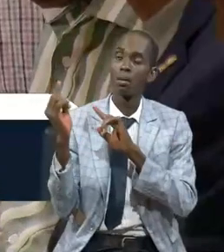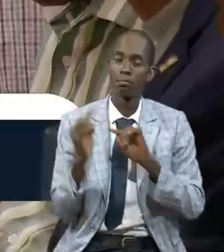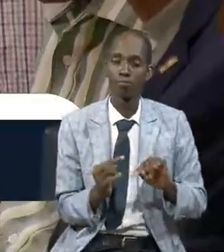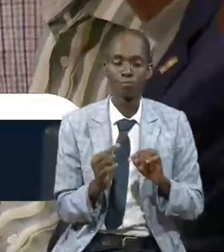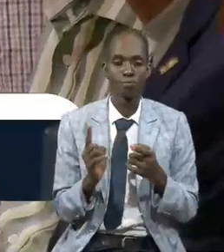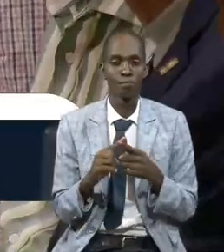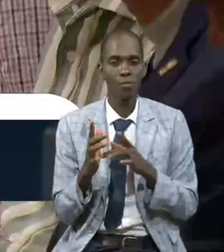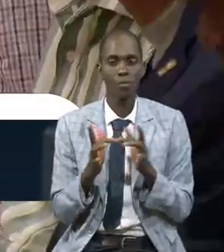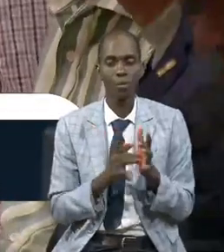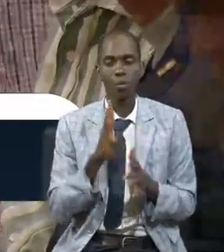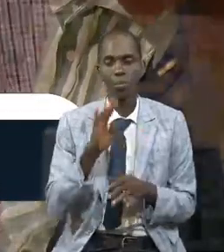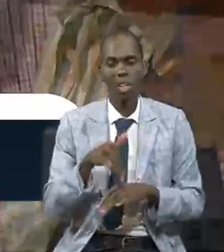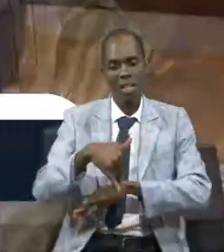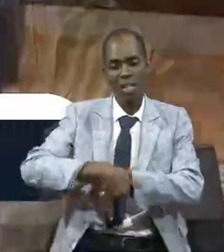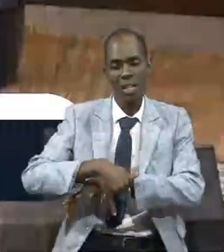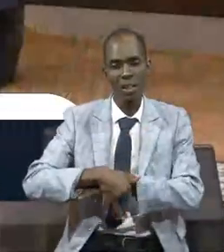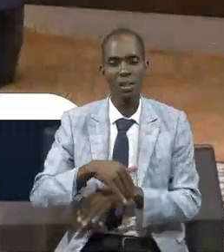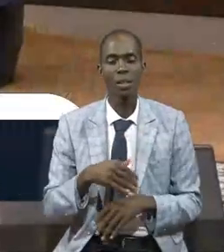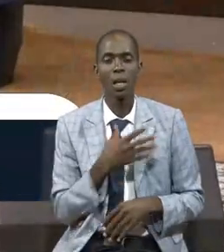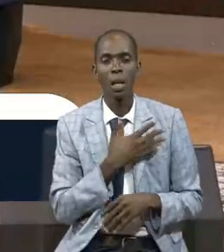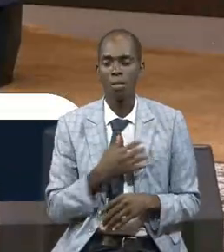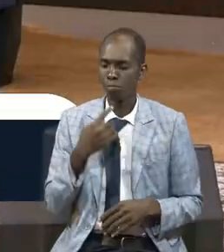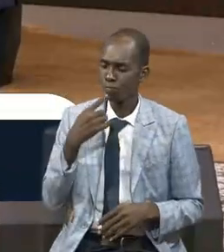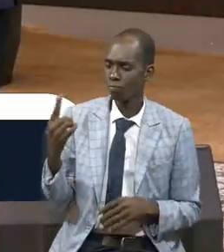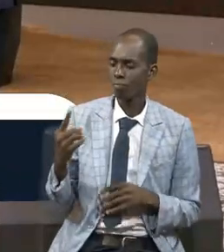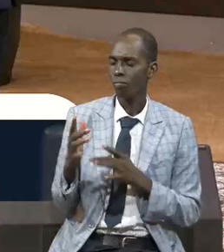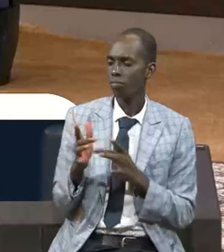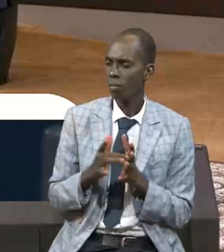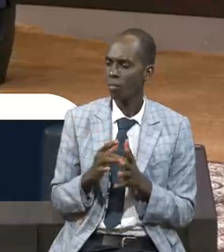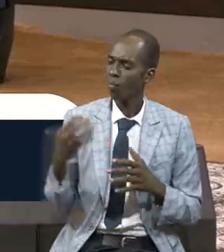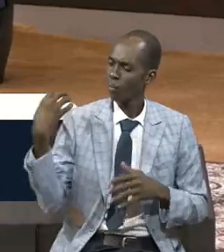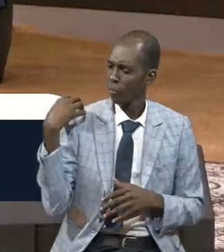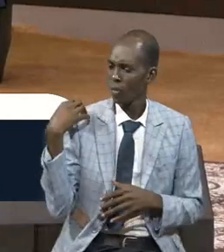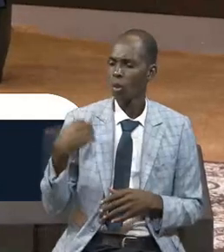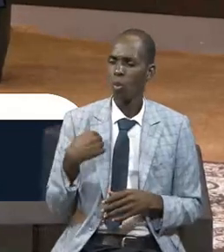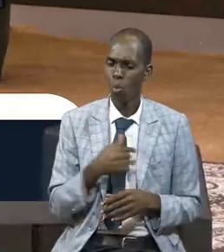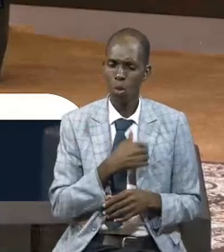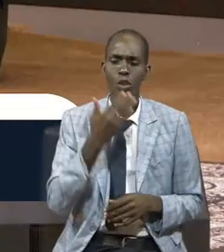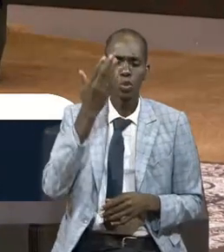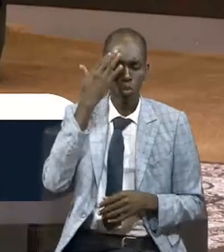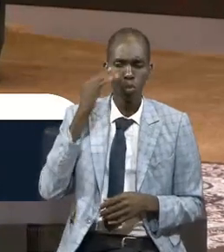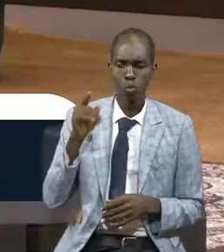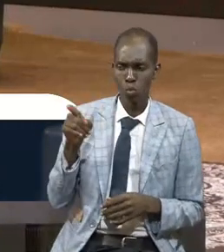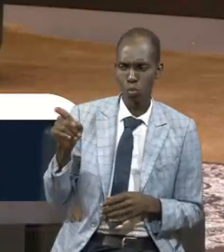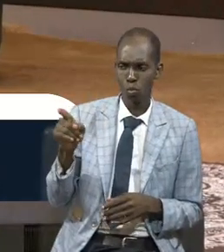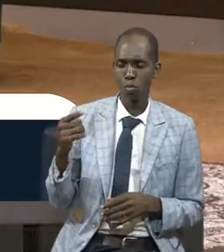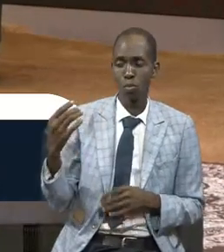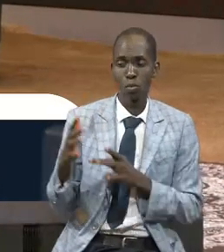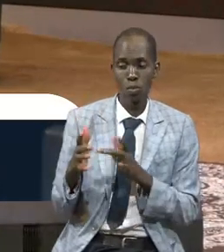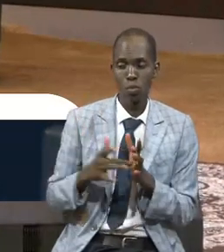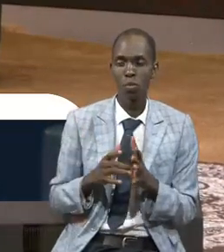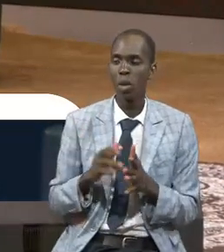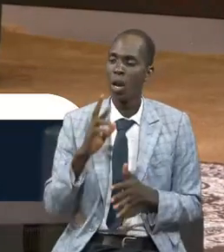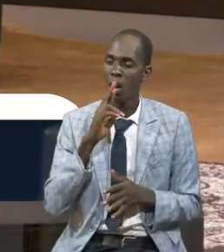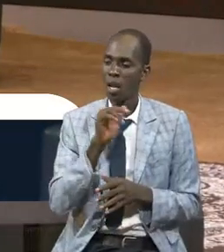Qui vint lui auprès de Jésus de nuit et lui dit, « Rabbi, nous savons que tu es